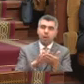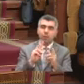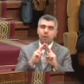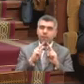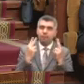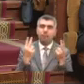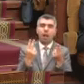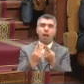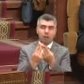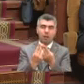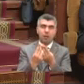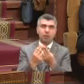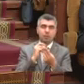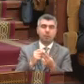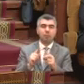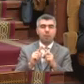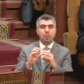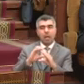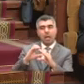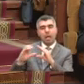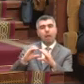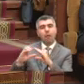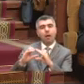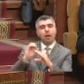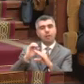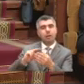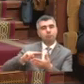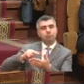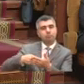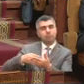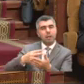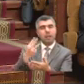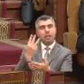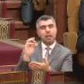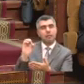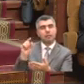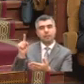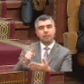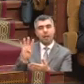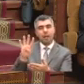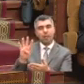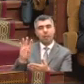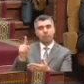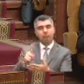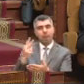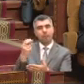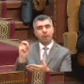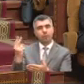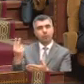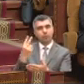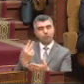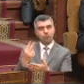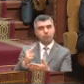أدلى على ذلك مخرجات الحوار الاجتماعي الأخير الموقع بتاريخ 30 أبريل 2022 الذي التزمت فيه